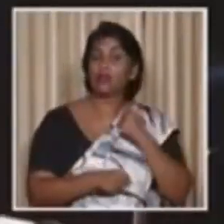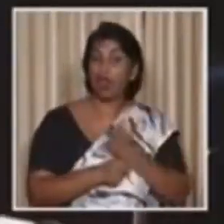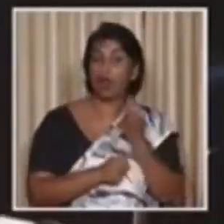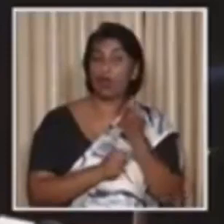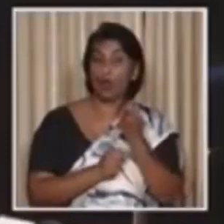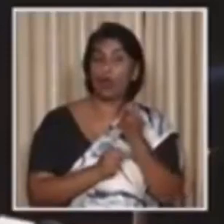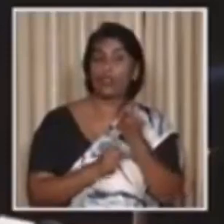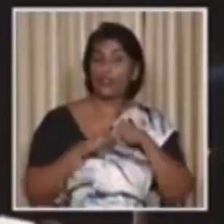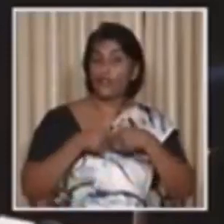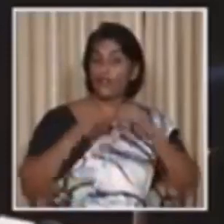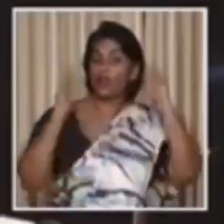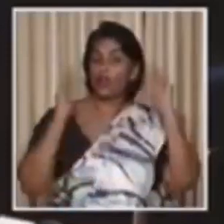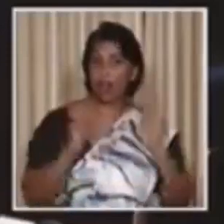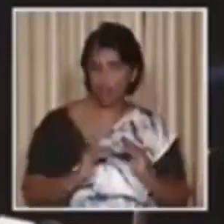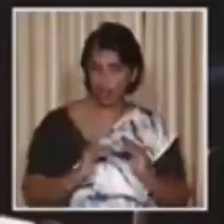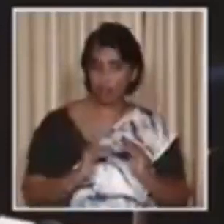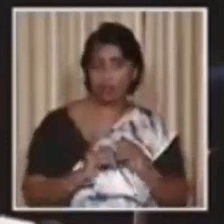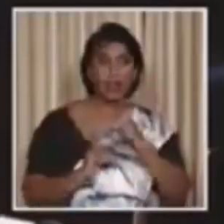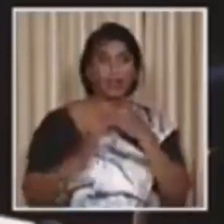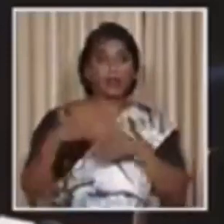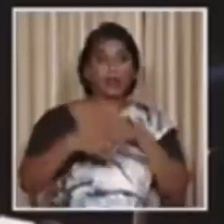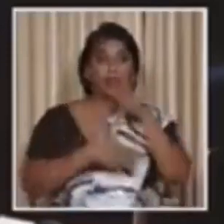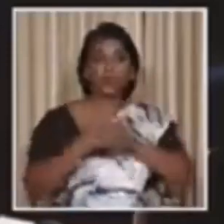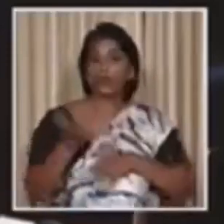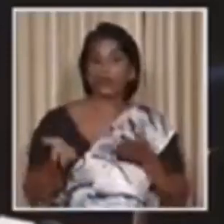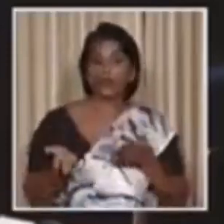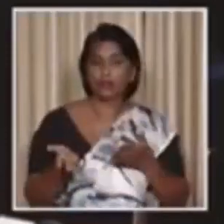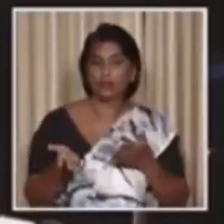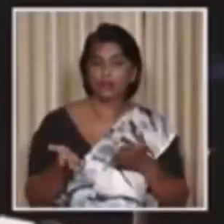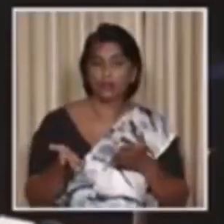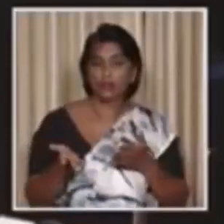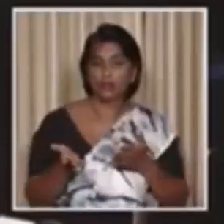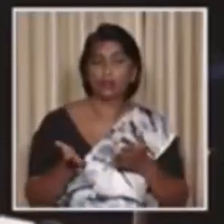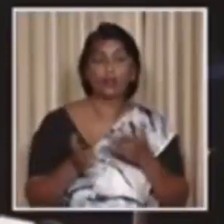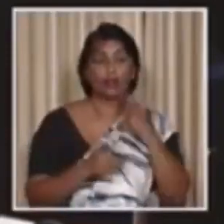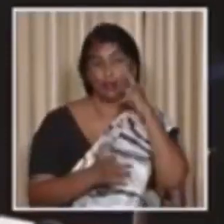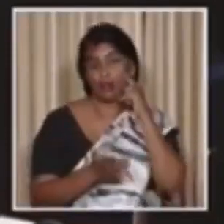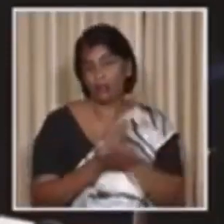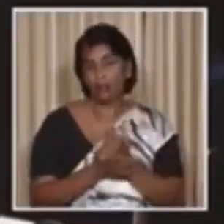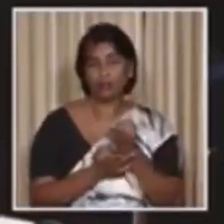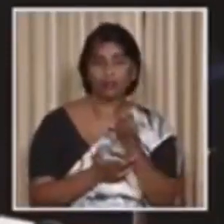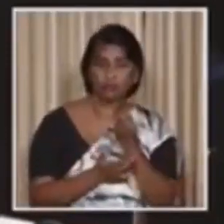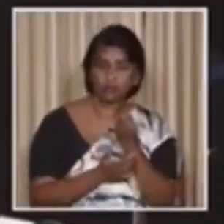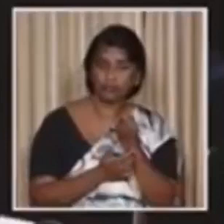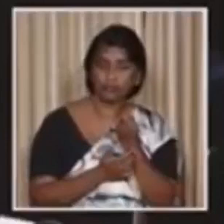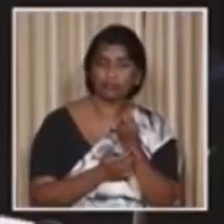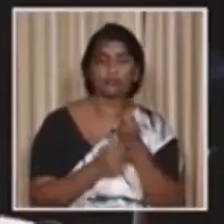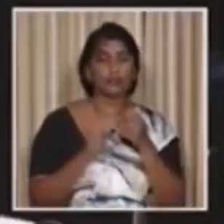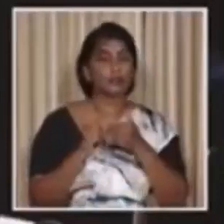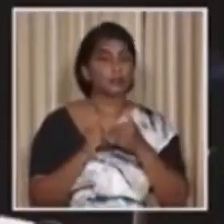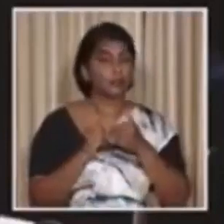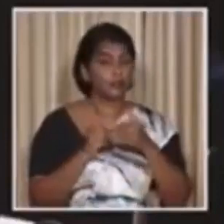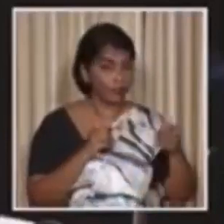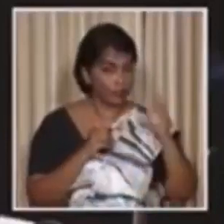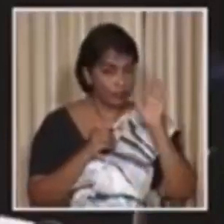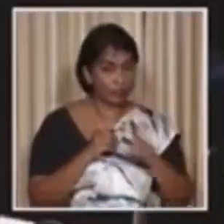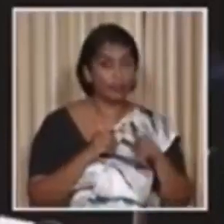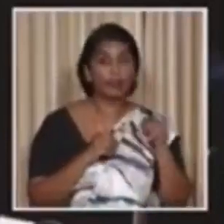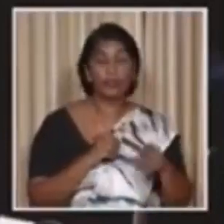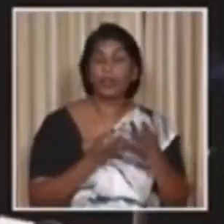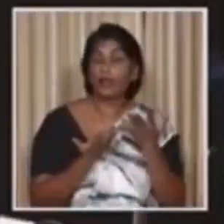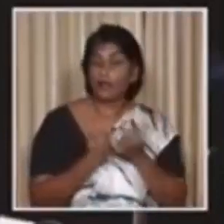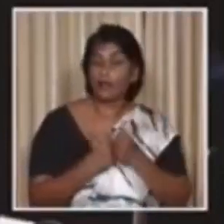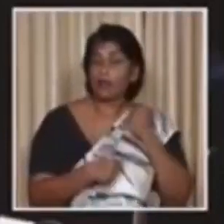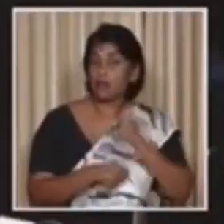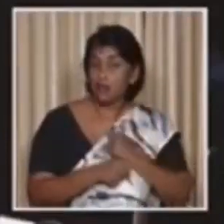මුදල් සීමා කිරීම පිළිබඳව. මොකද්ද කැබිනට් පත්‍රිකාව? අති දුෂ්කර මූල්‍ය තත්වය තුල